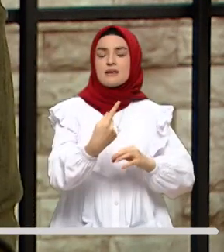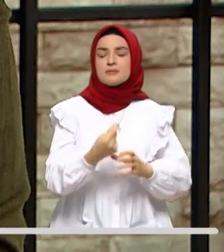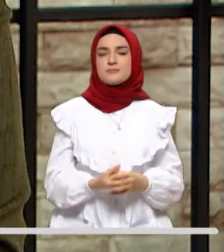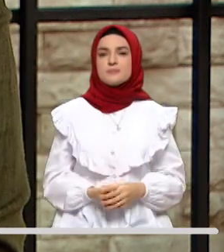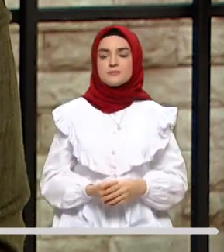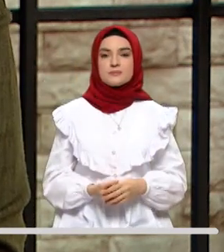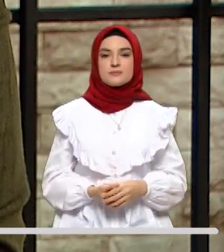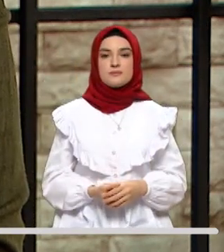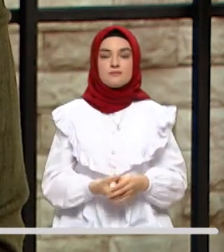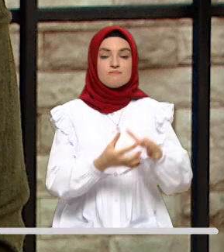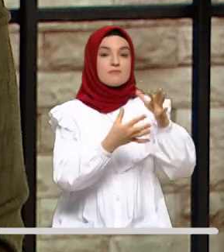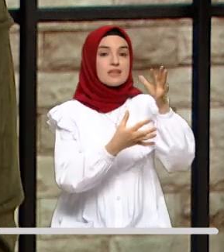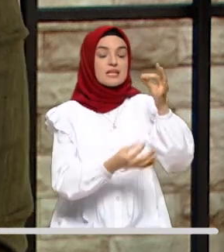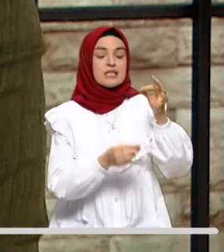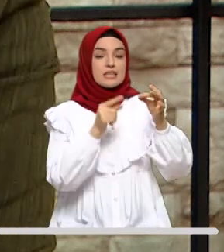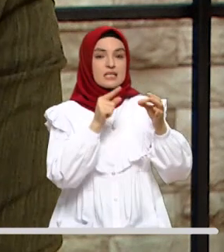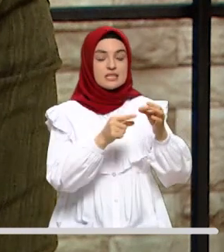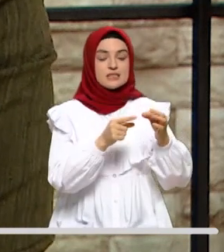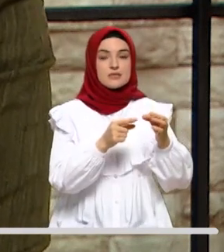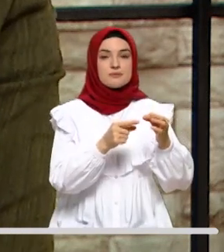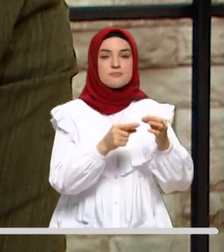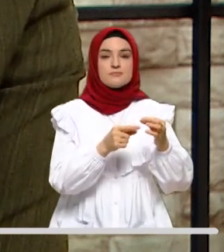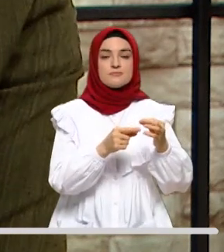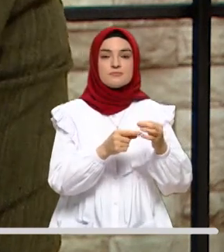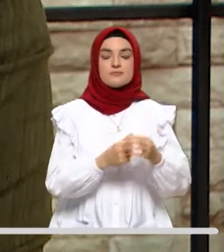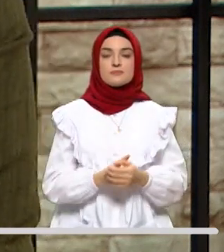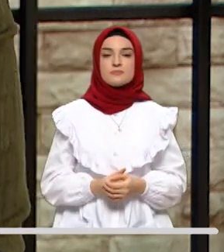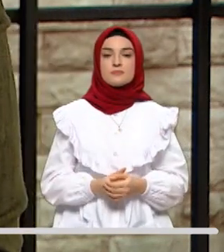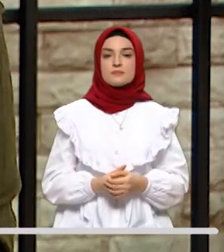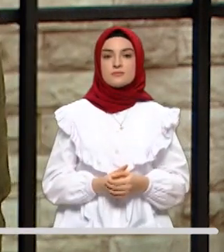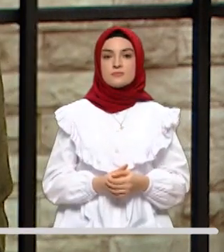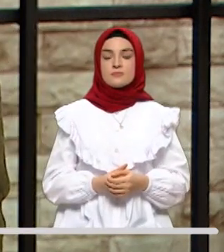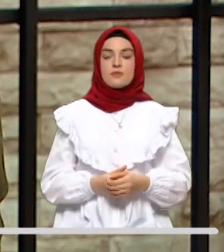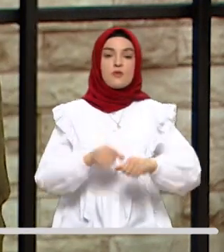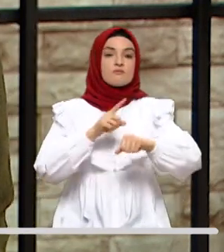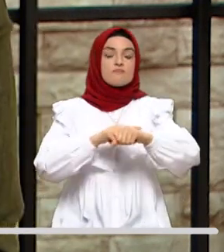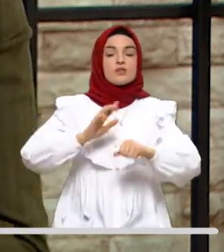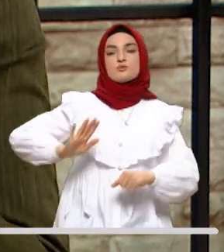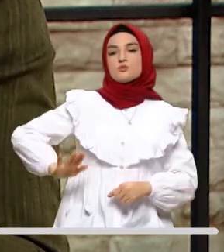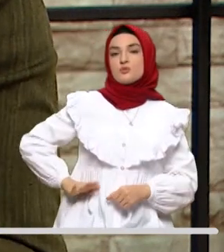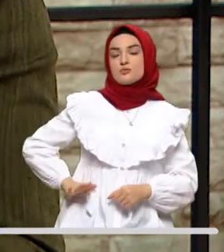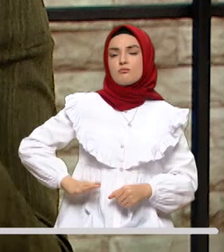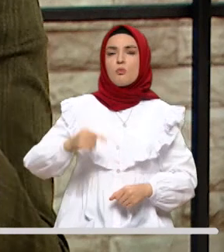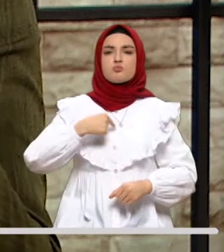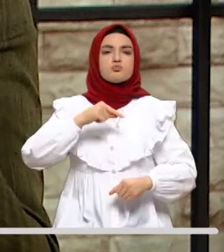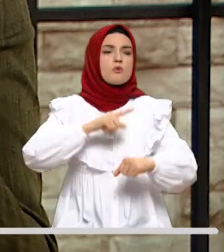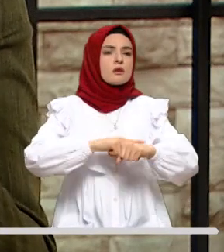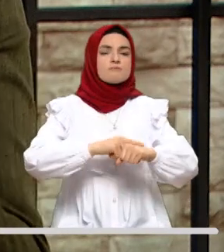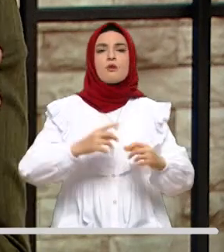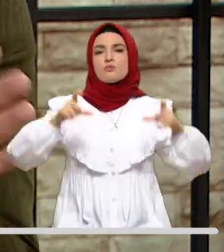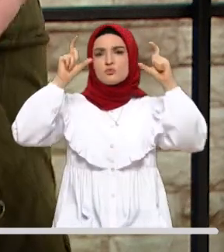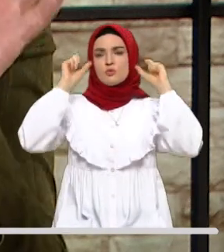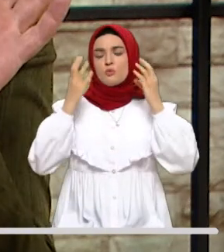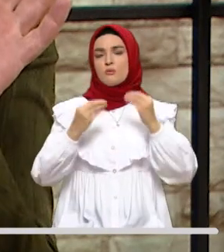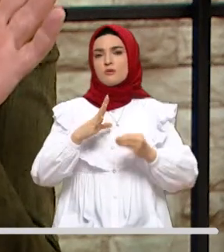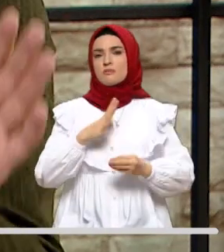Hanım, kişi İbnül Vakt'tir. Yani İbnül Vakt ne demek? Vaktin çocuğudur. Ben bu andan sorumluyum.